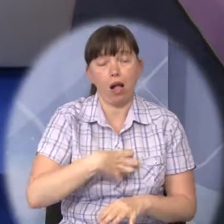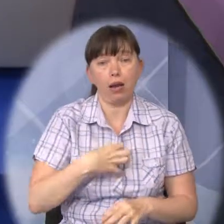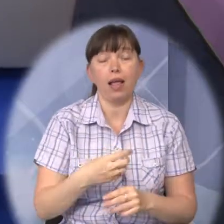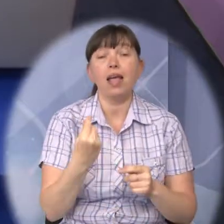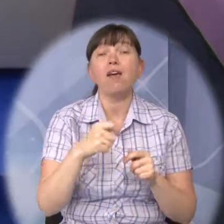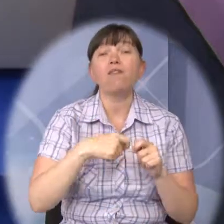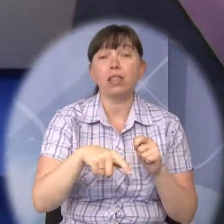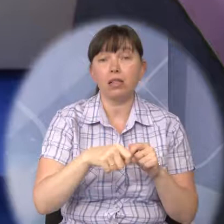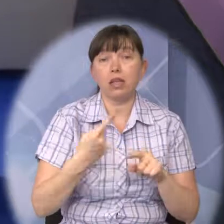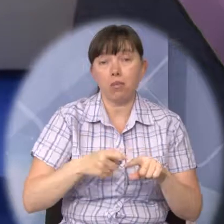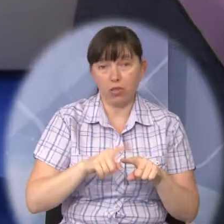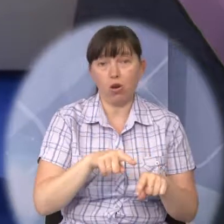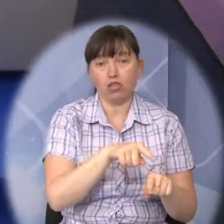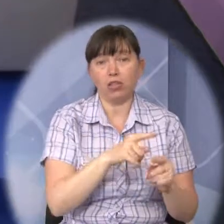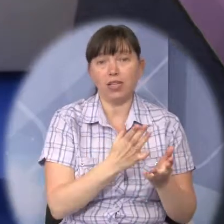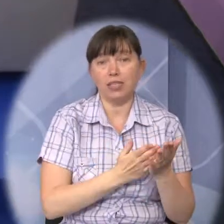Finanțarea pentru serviciile astea